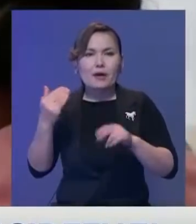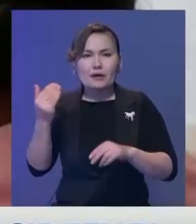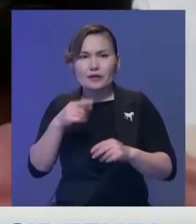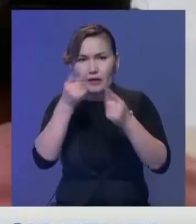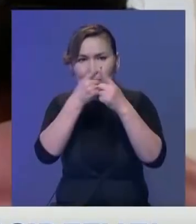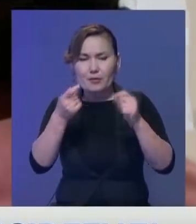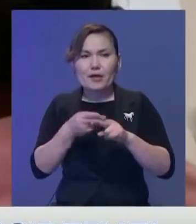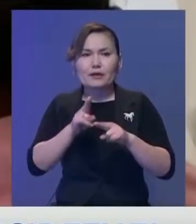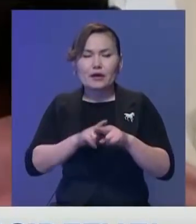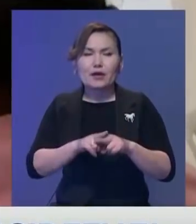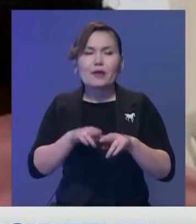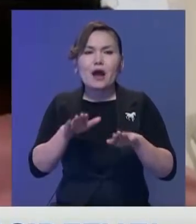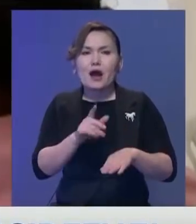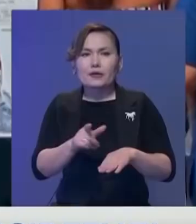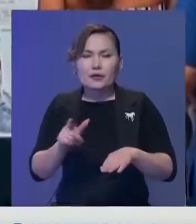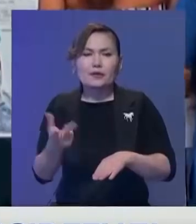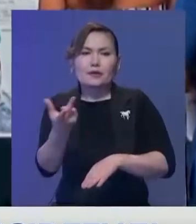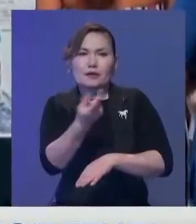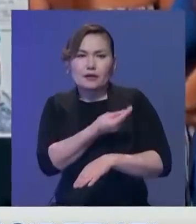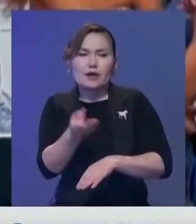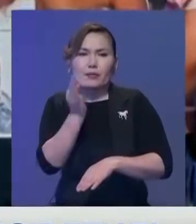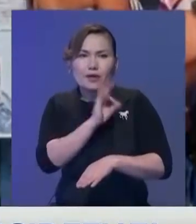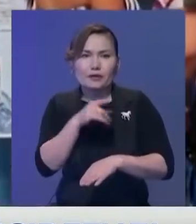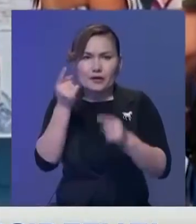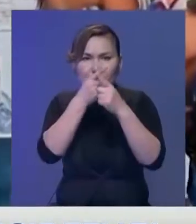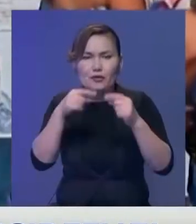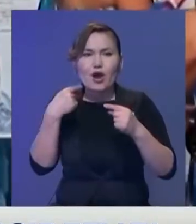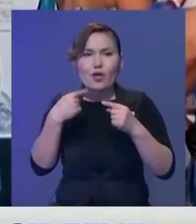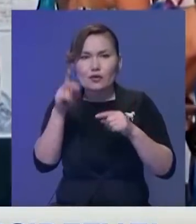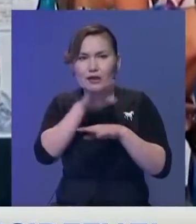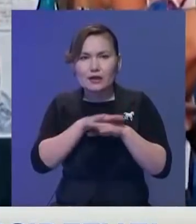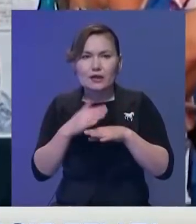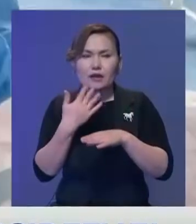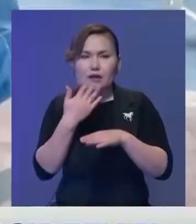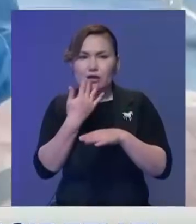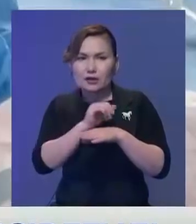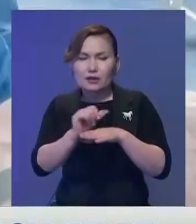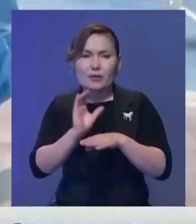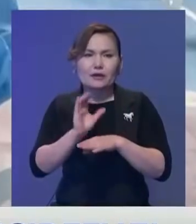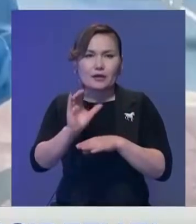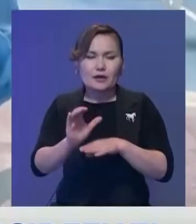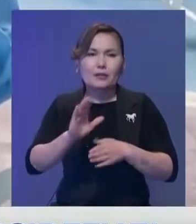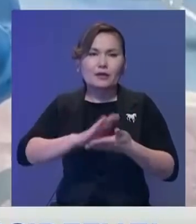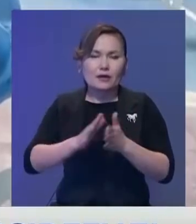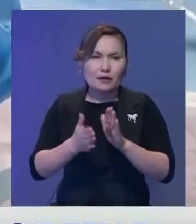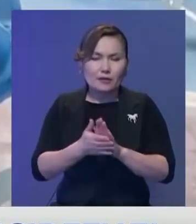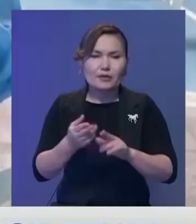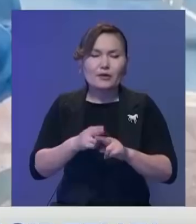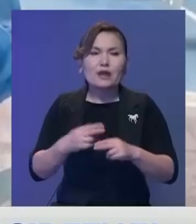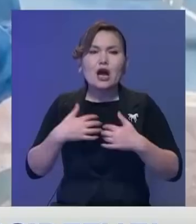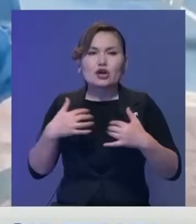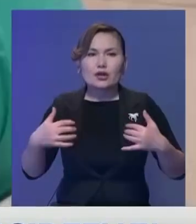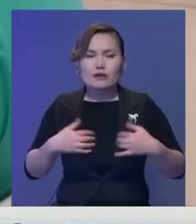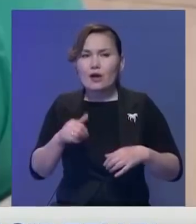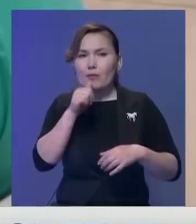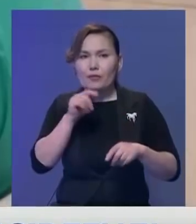ең алдымен жергілікті тұрғындарға салынатынын айтады. Кейін өзге елдерге жеткізіледі. Ғалымдар препаратты жануарларға сынаған. Сөйтіп